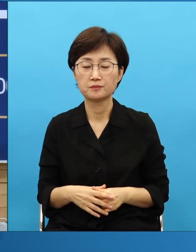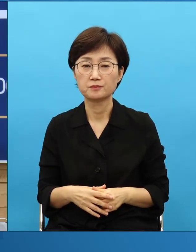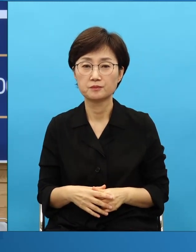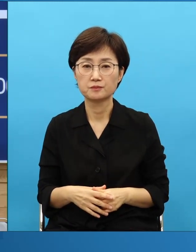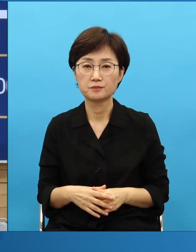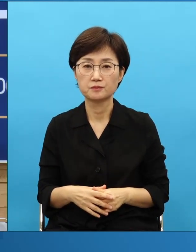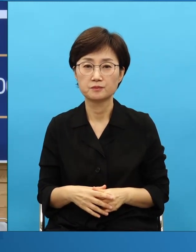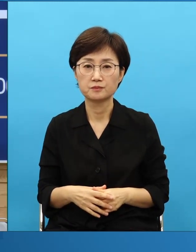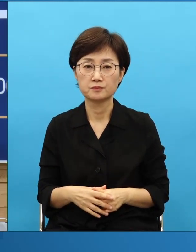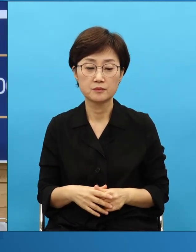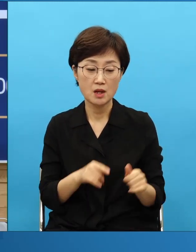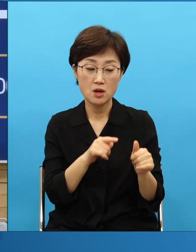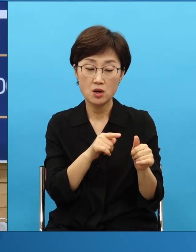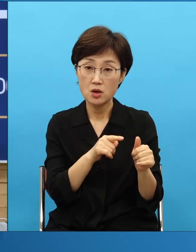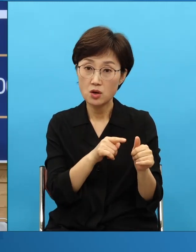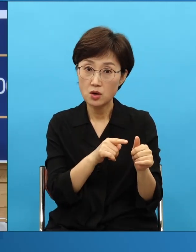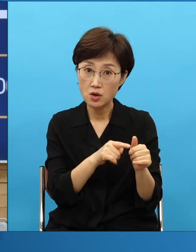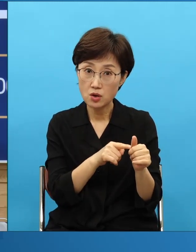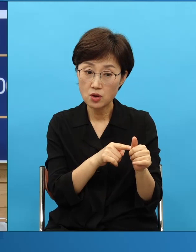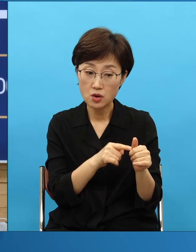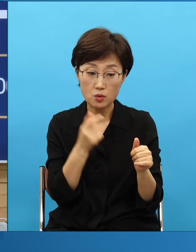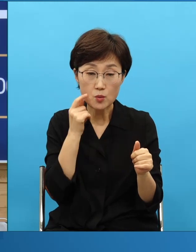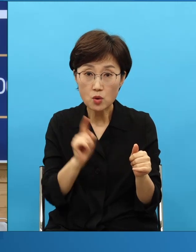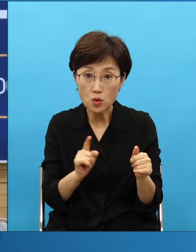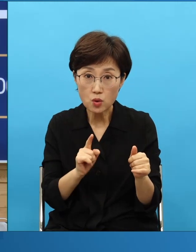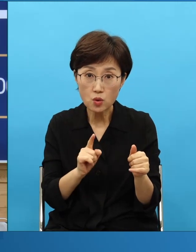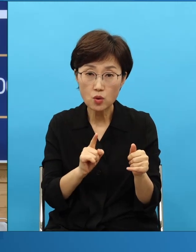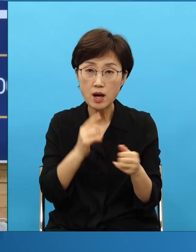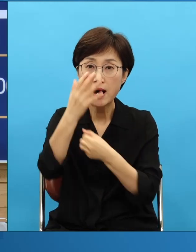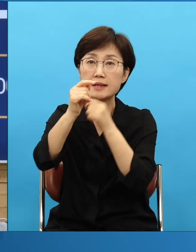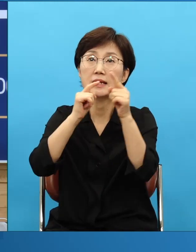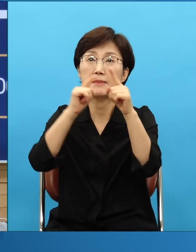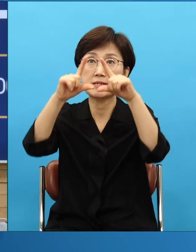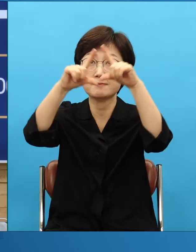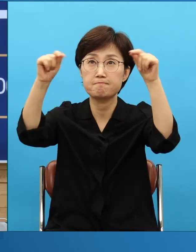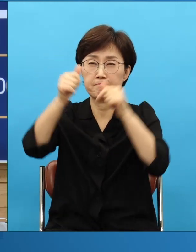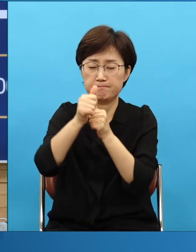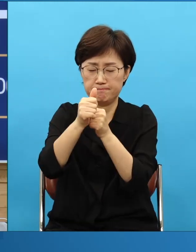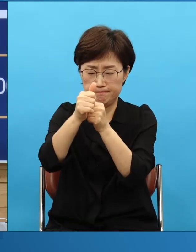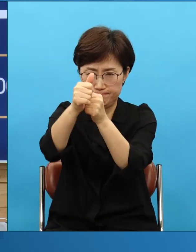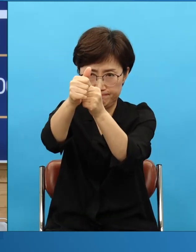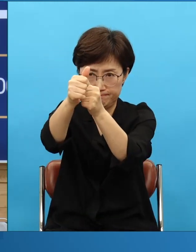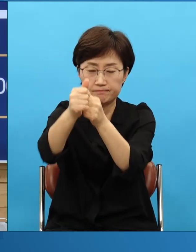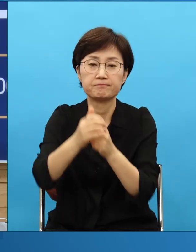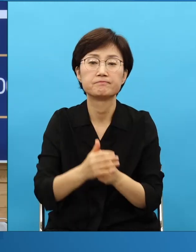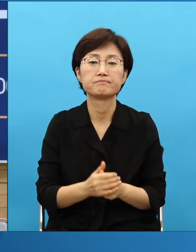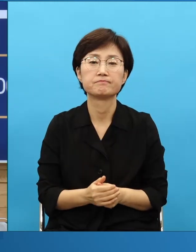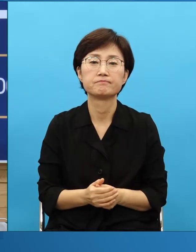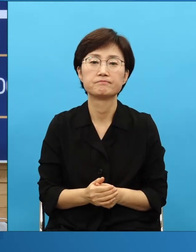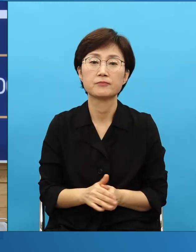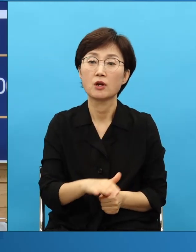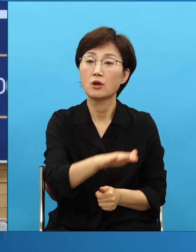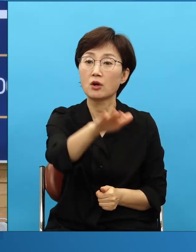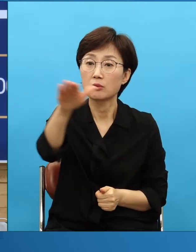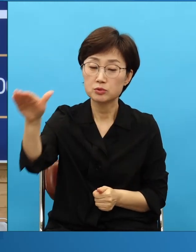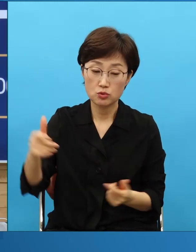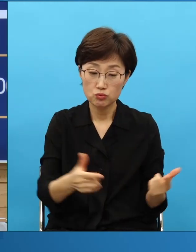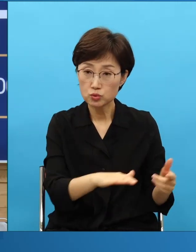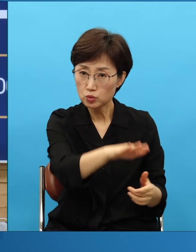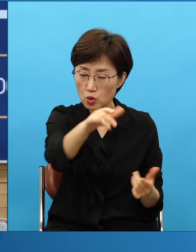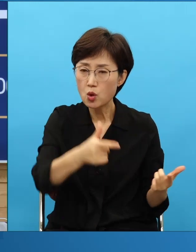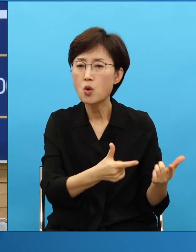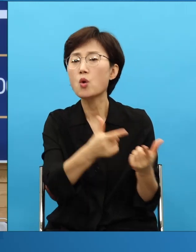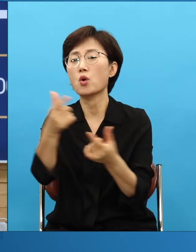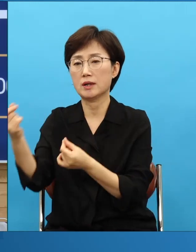Now, what is that? 말씀이 성취되는 이정표입니다. That is the guidepost of seeing the fulfillment of God's 여러분 word. 모두가 찾아내야 돼요. And so this is something that we